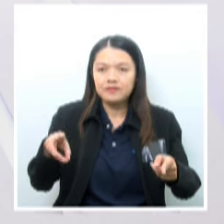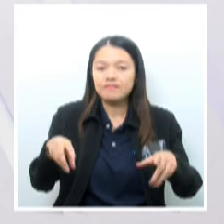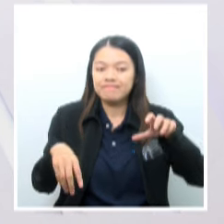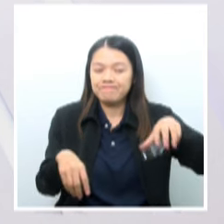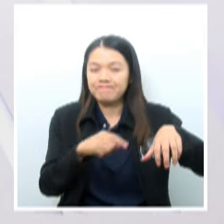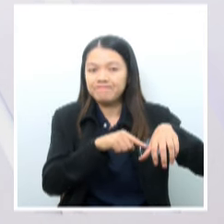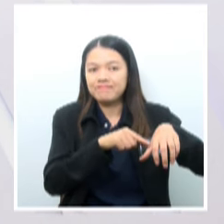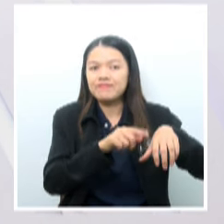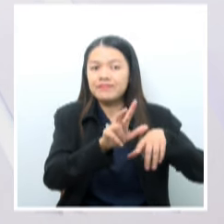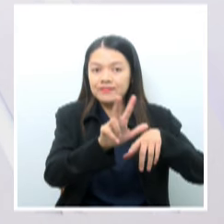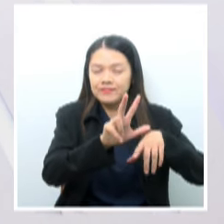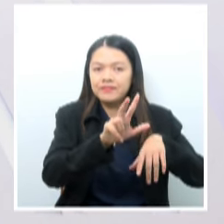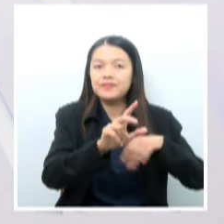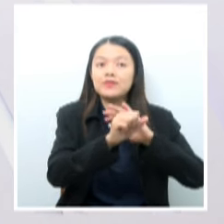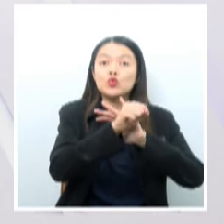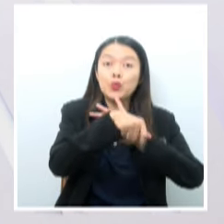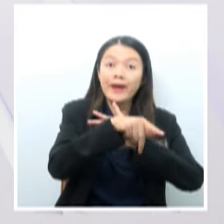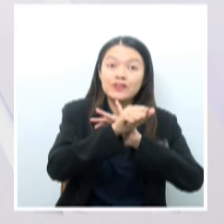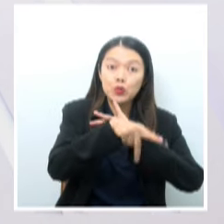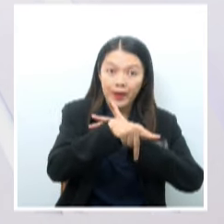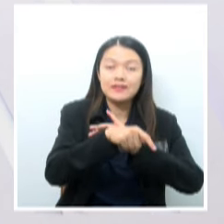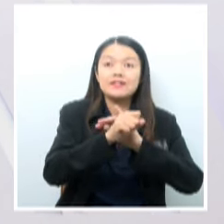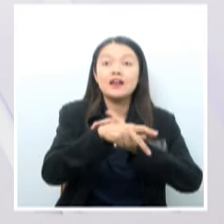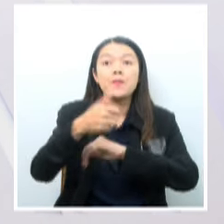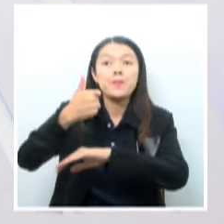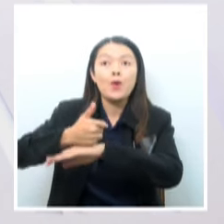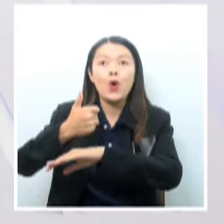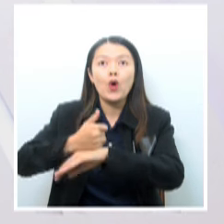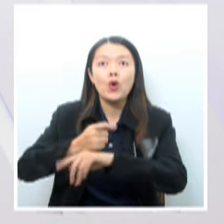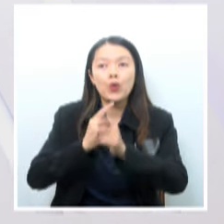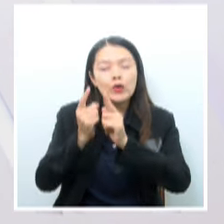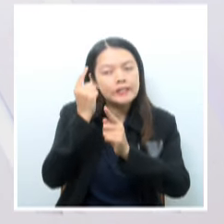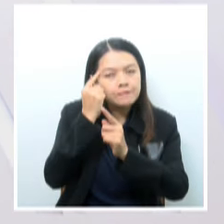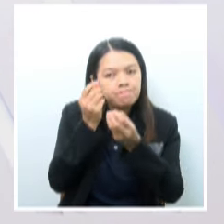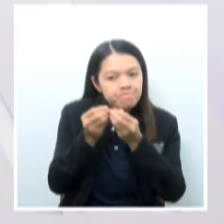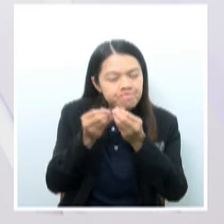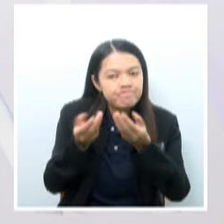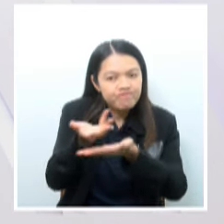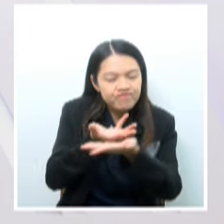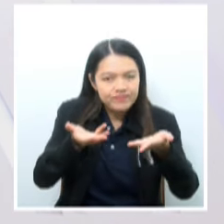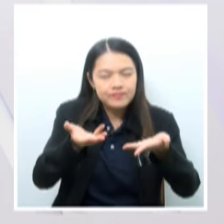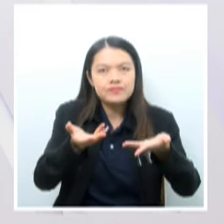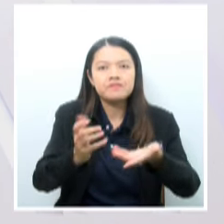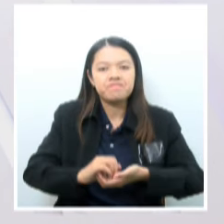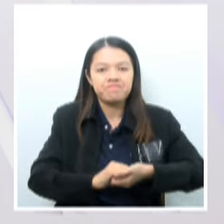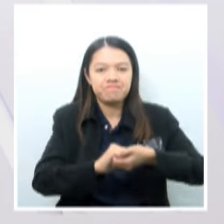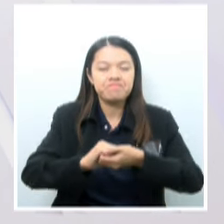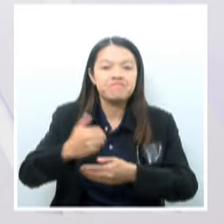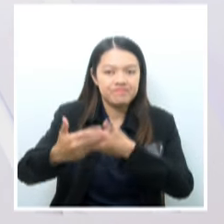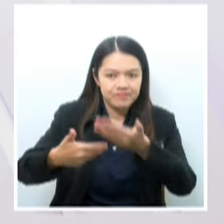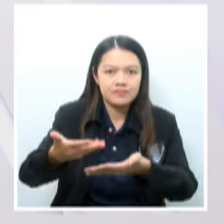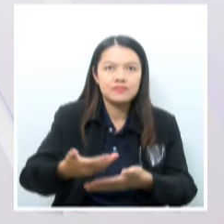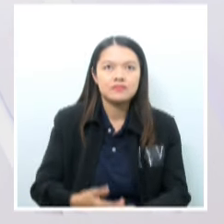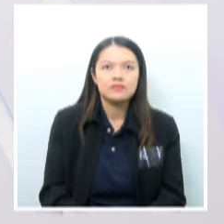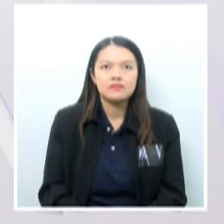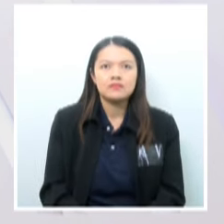ผอ.ดร.อำนาจเหลือน้อยนะคะท่านก็จะมาแชร์แนวคิดนะคะแนวคิดร่วมกันนะจับมือไว้แล้วไปด้วยกันนะคะเพื่